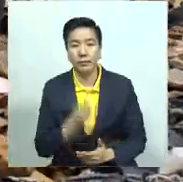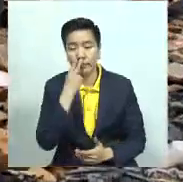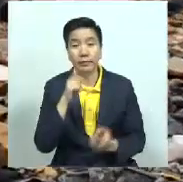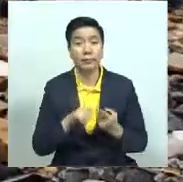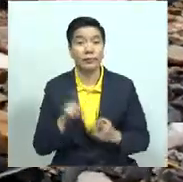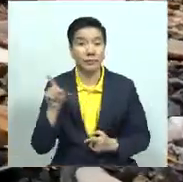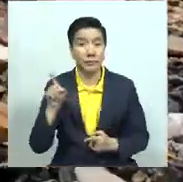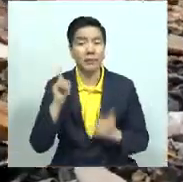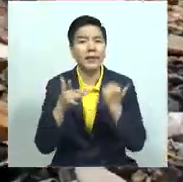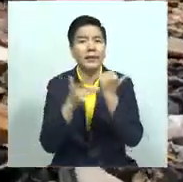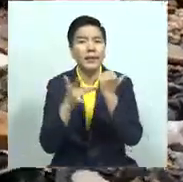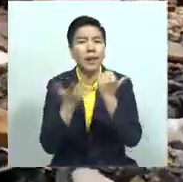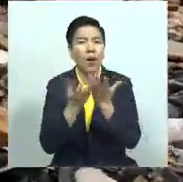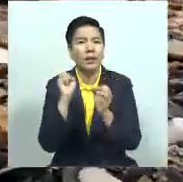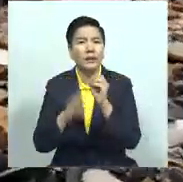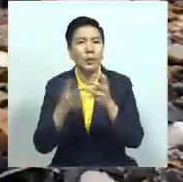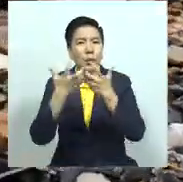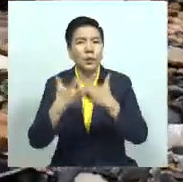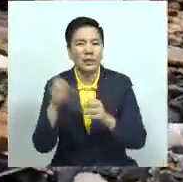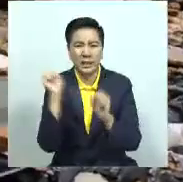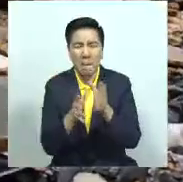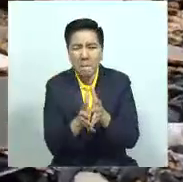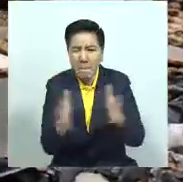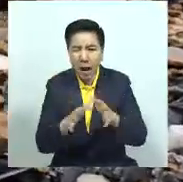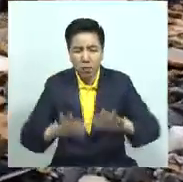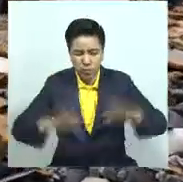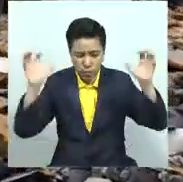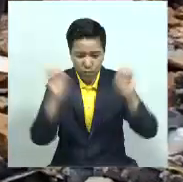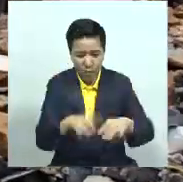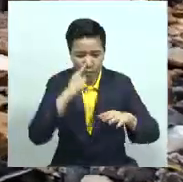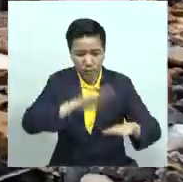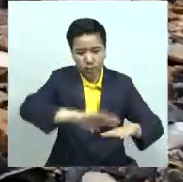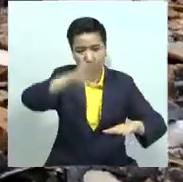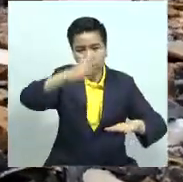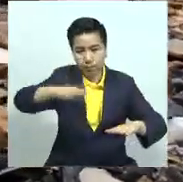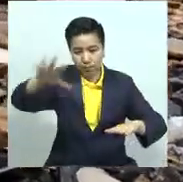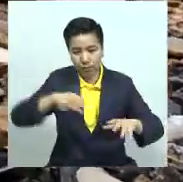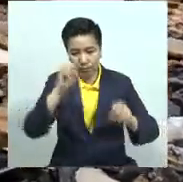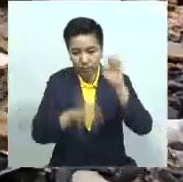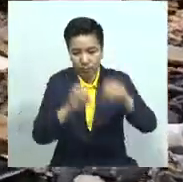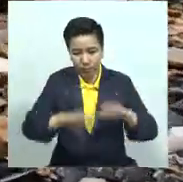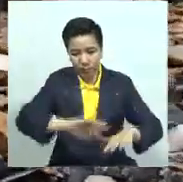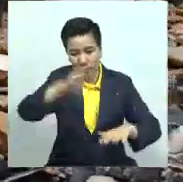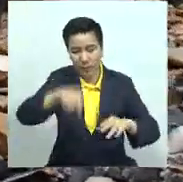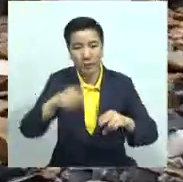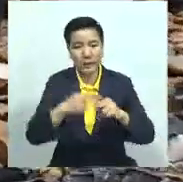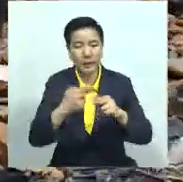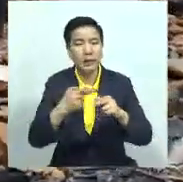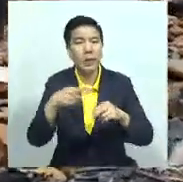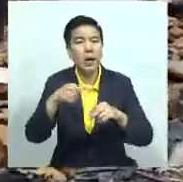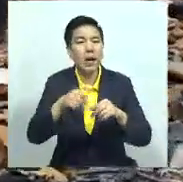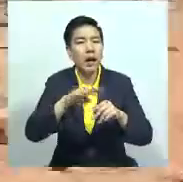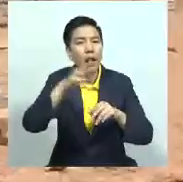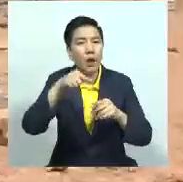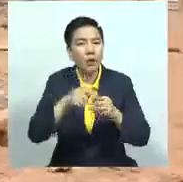ที่เห็นอยู่นี้นะครับเป็นขยะอิเล็กทรอนิกส์และก็ขยะอุตสาหกรรมจำนวนมากนะครับถูกนำมาทิ้งไว้บริเวณด้านหลังเทือกเขาซับพลูเขาภูหีบนะ